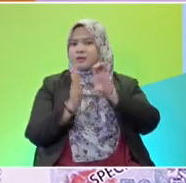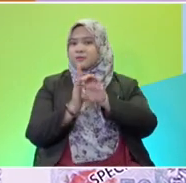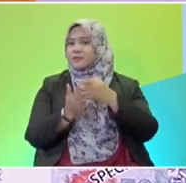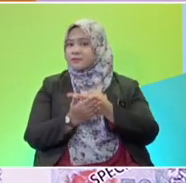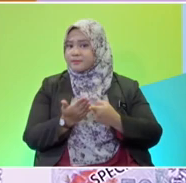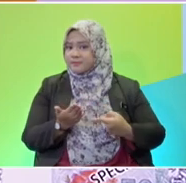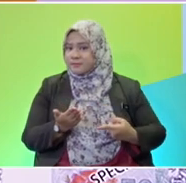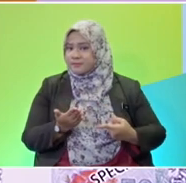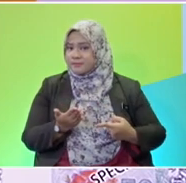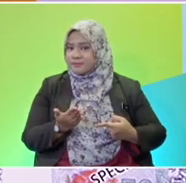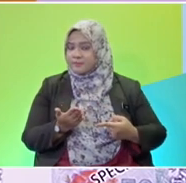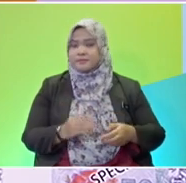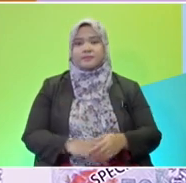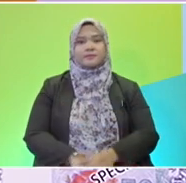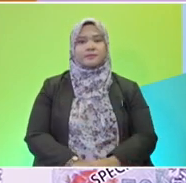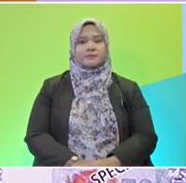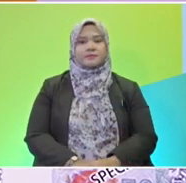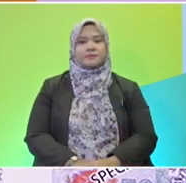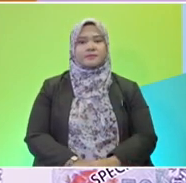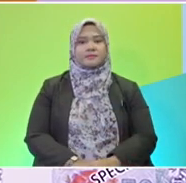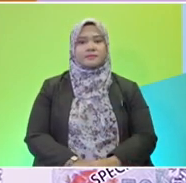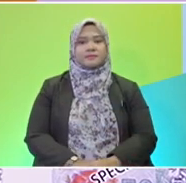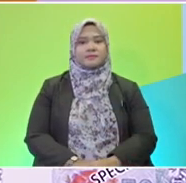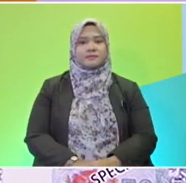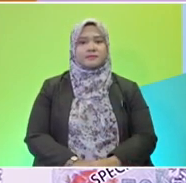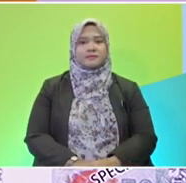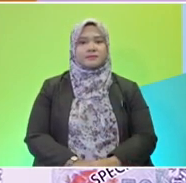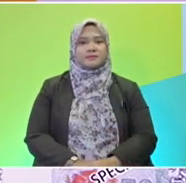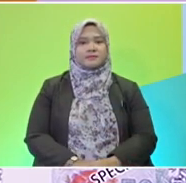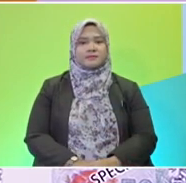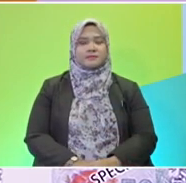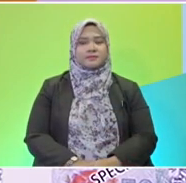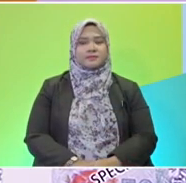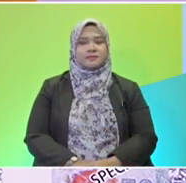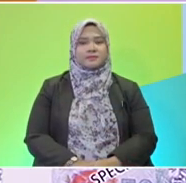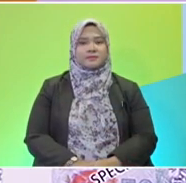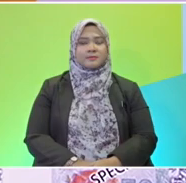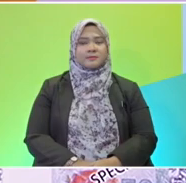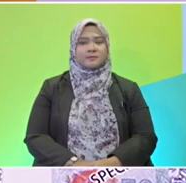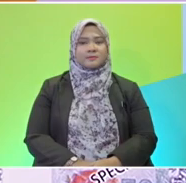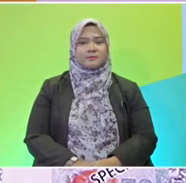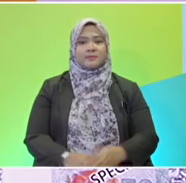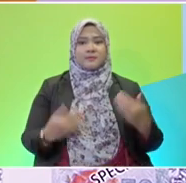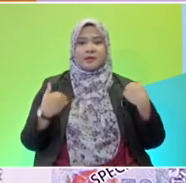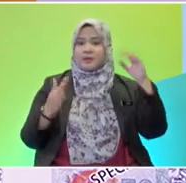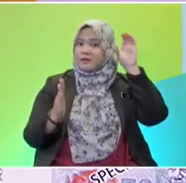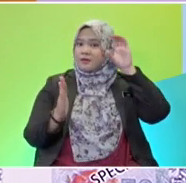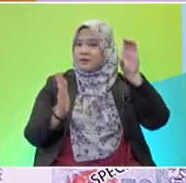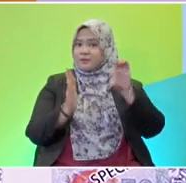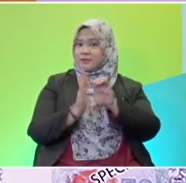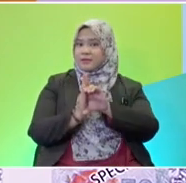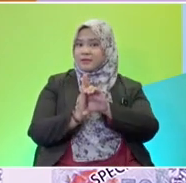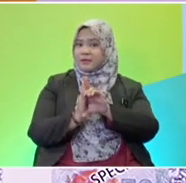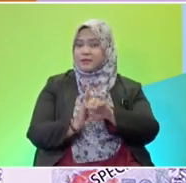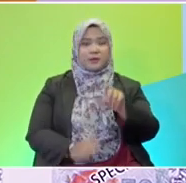di belakangnya mesti warna hijau juga kan cewekku betul tuh jadi kawan-kawan yang ini gitu padatkan